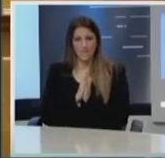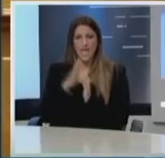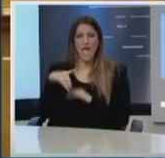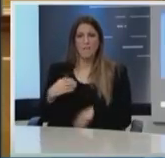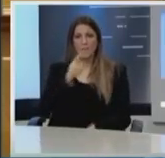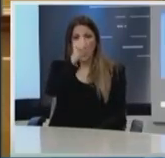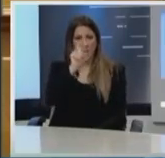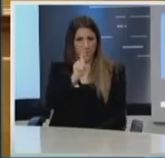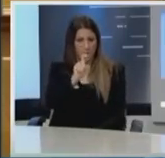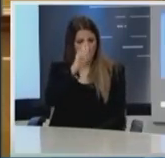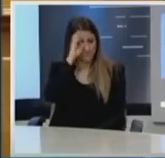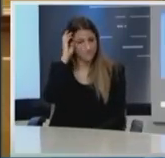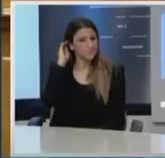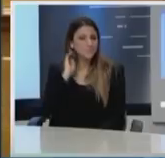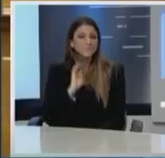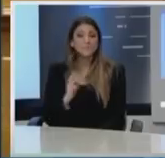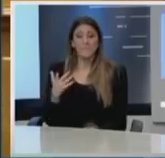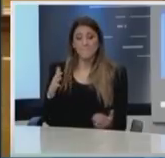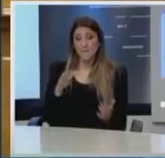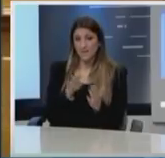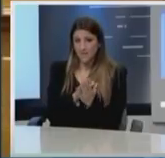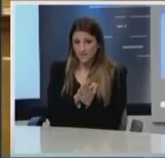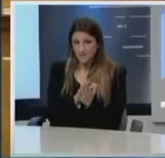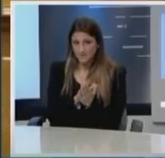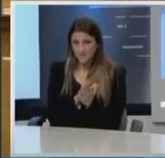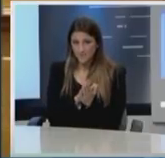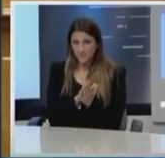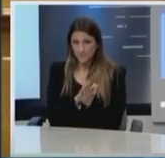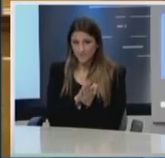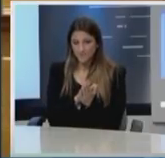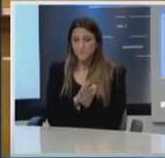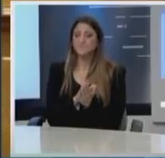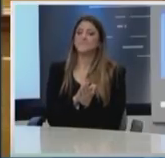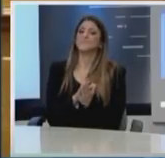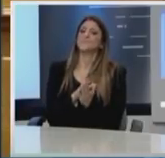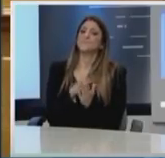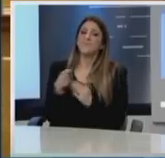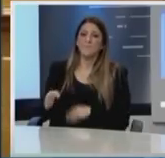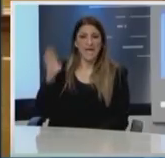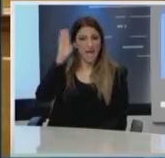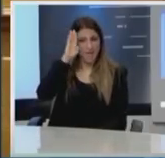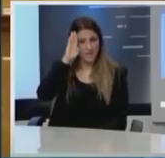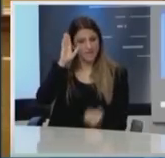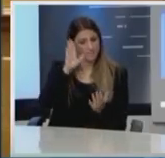ερώτημα. Οι μάρτυρες που κατέθεσαν στις Ηνωμένες